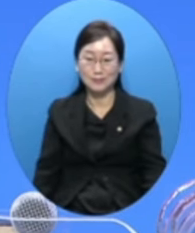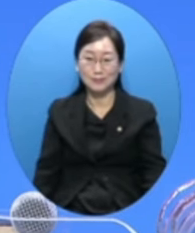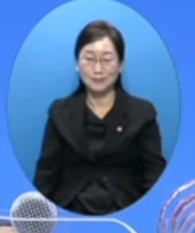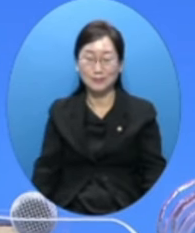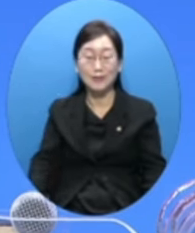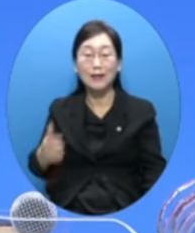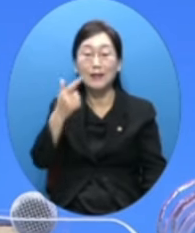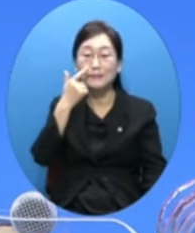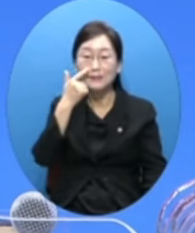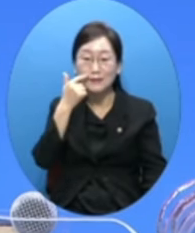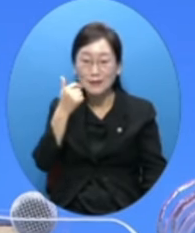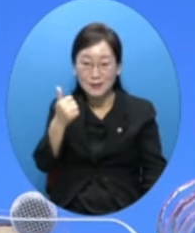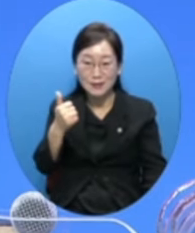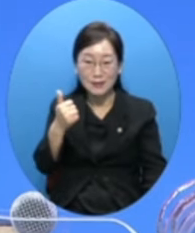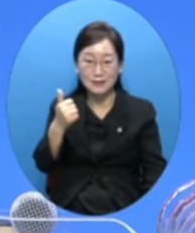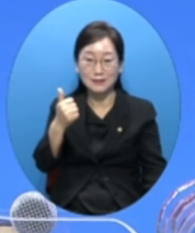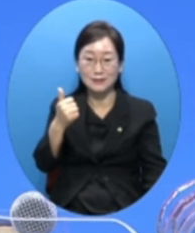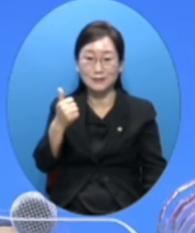아버지가